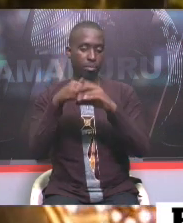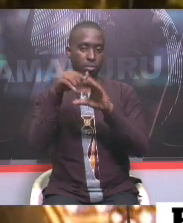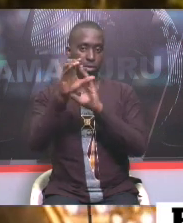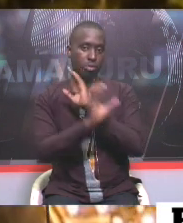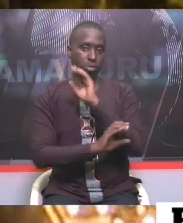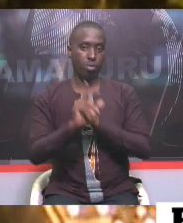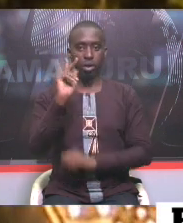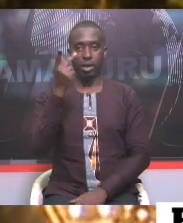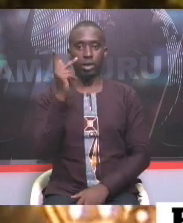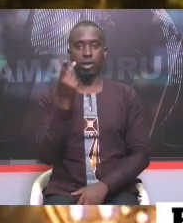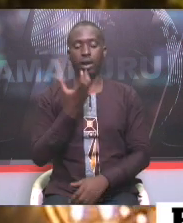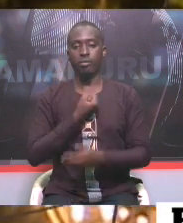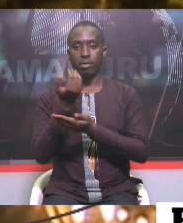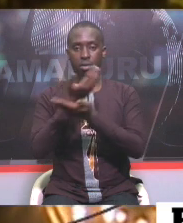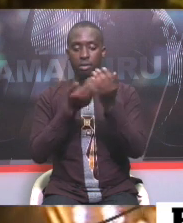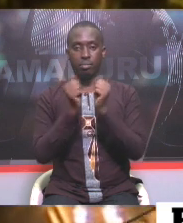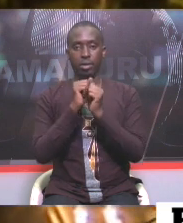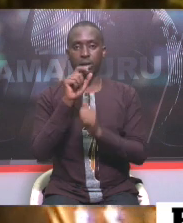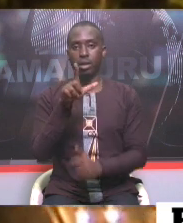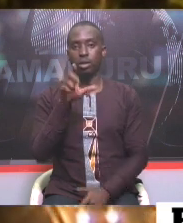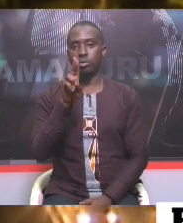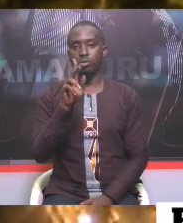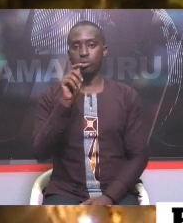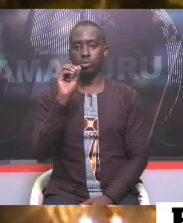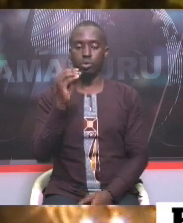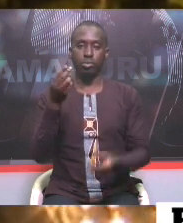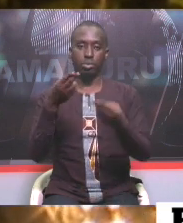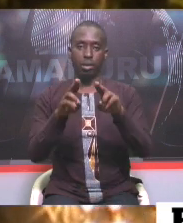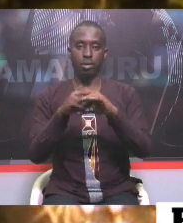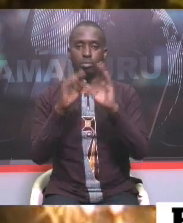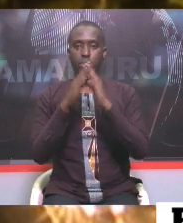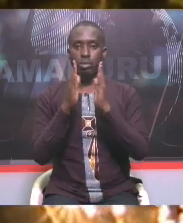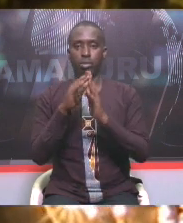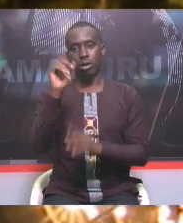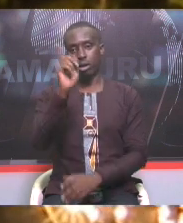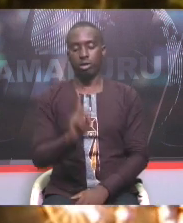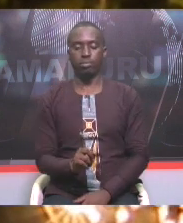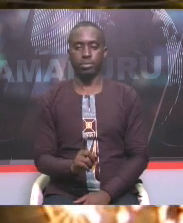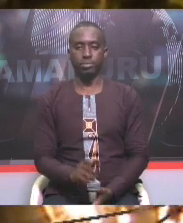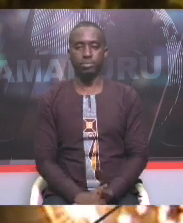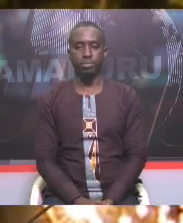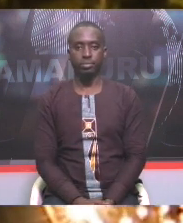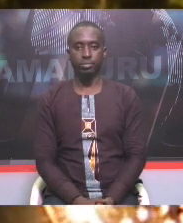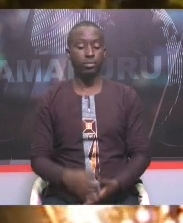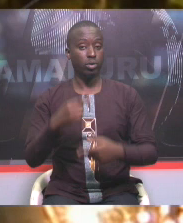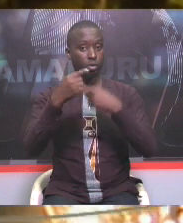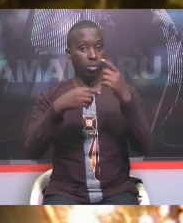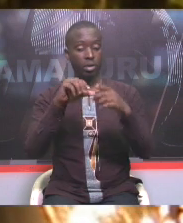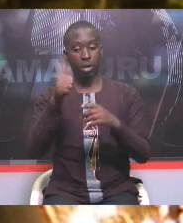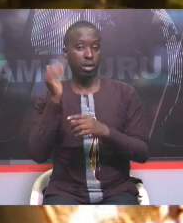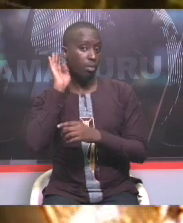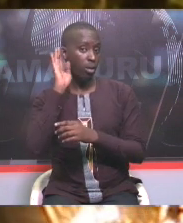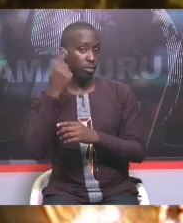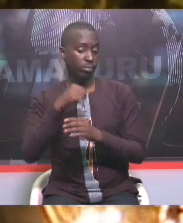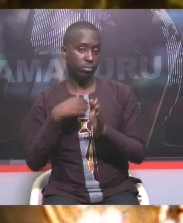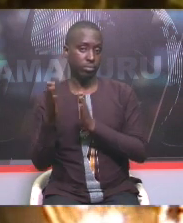cya Kenya yagiranye ibiganiro na William Ruto byabereye mu mujyi wa Nairobi. Komeze n'andi makuru